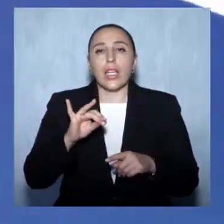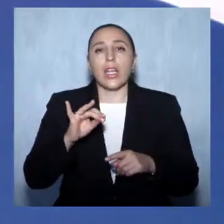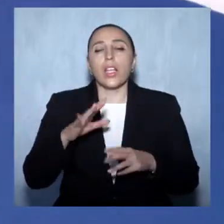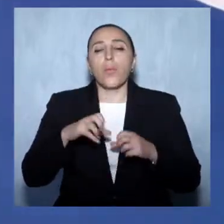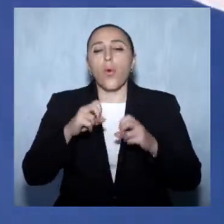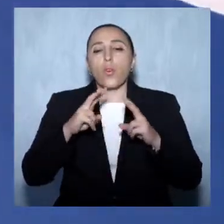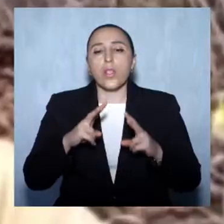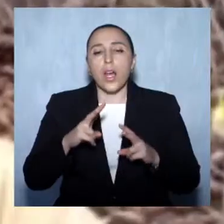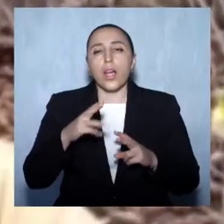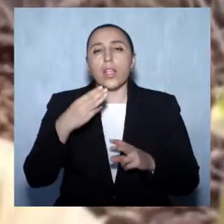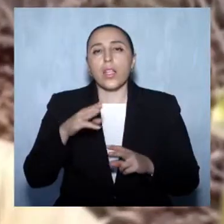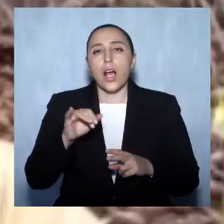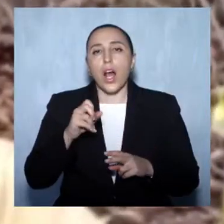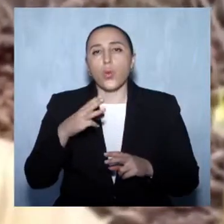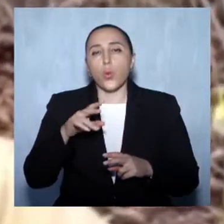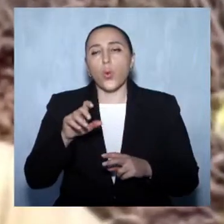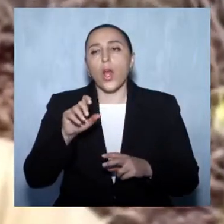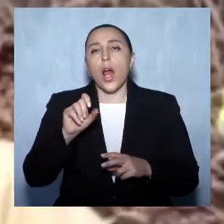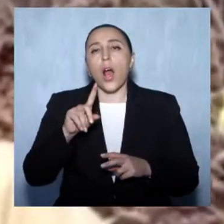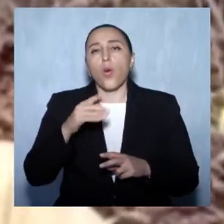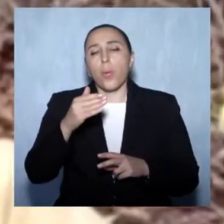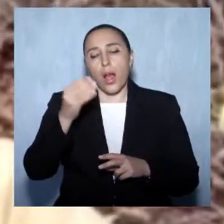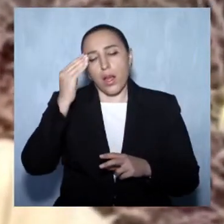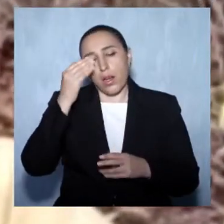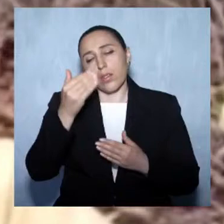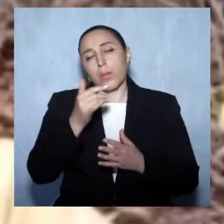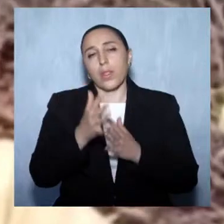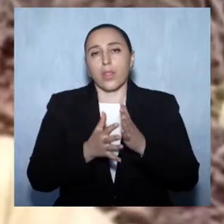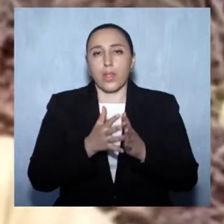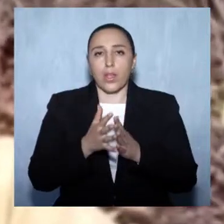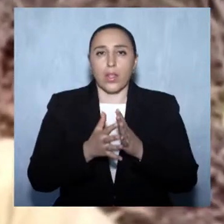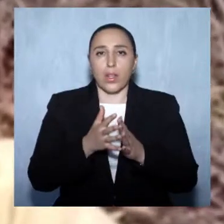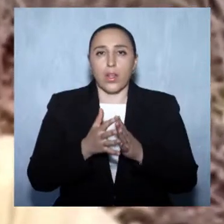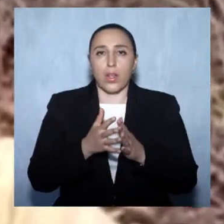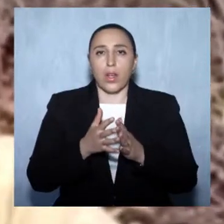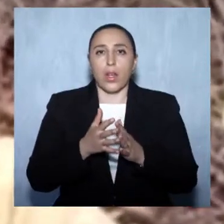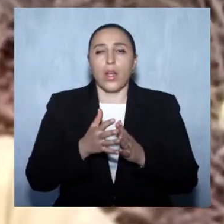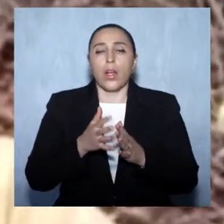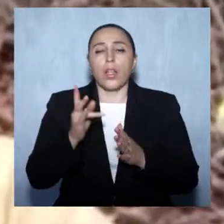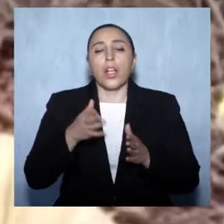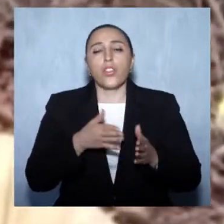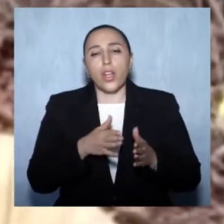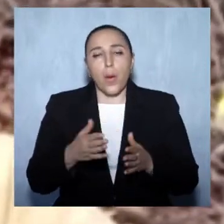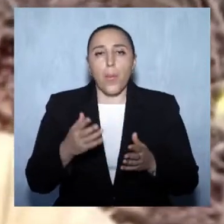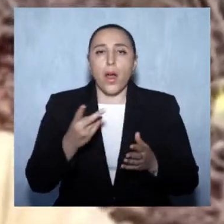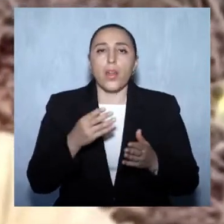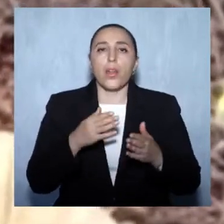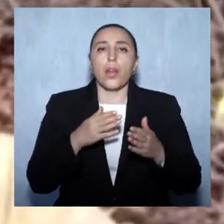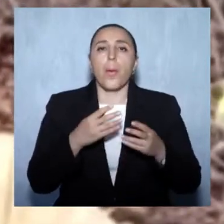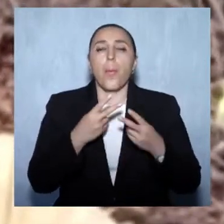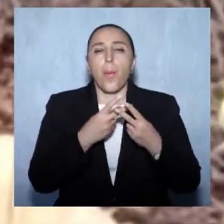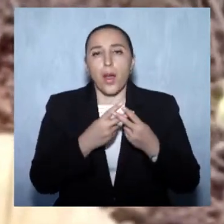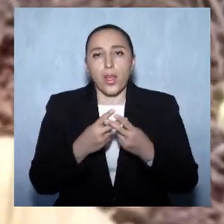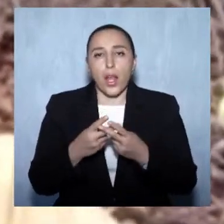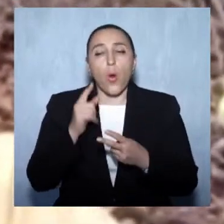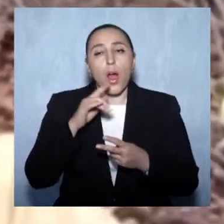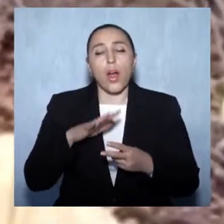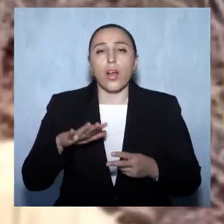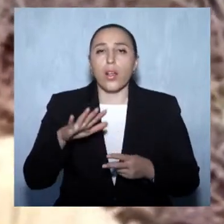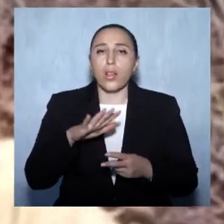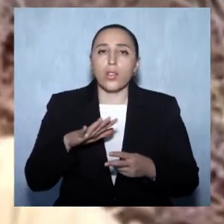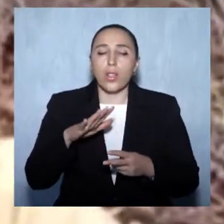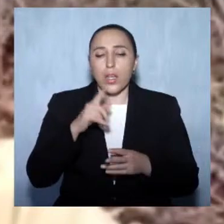փորձագետ Թաթուլ Հակոբյանը։ Ադրբեջանին պատրվակ է պետք ճանապարհ փակելու, չգիտեմ, Հայաստանի